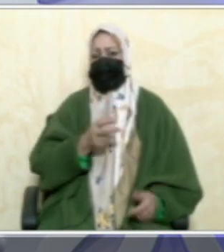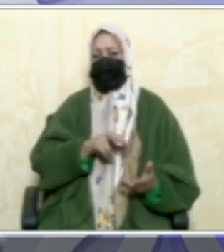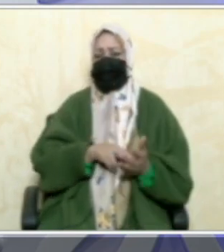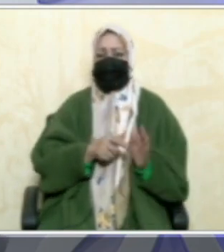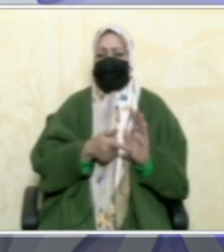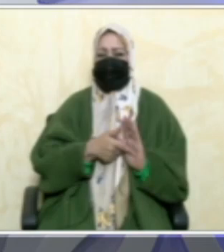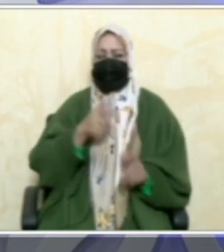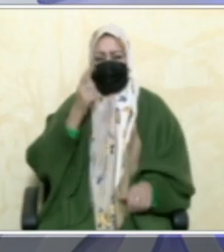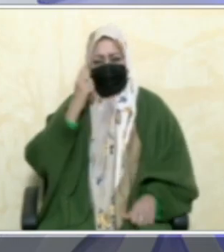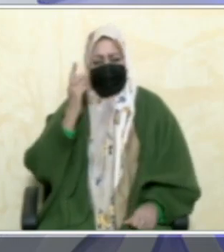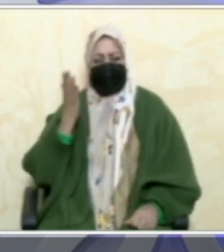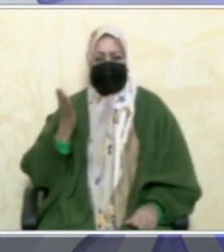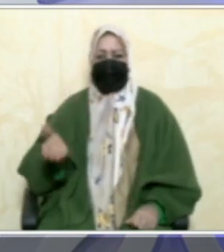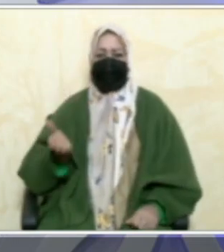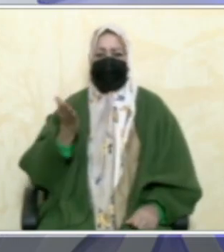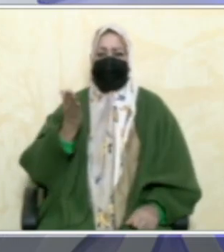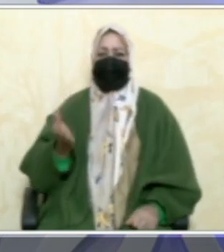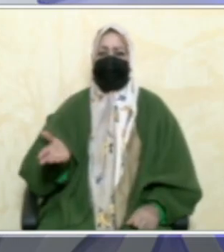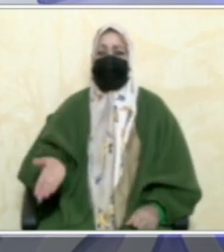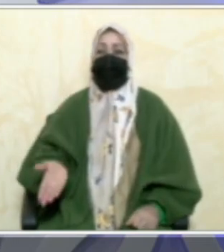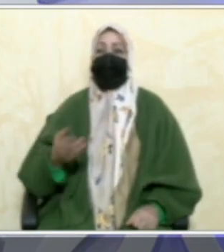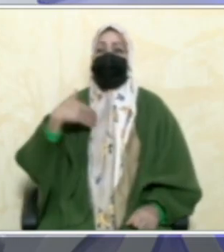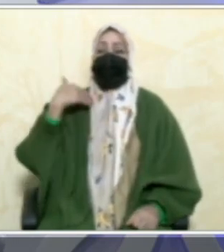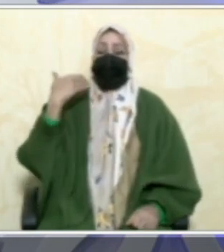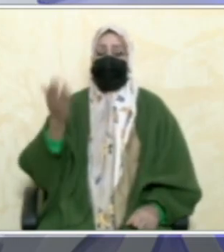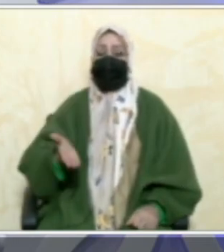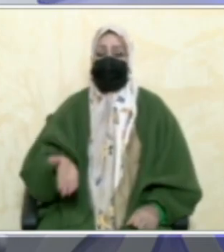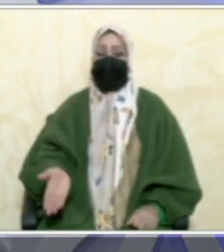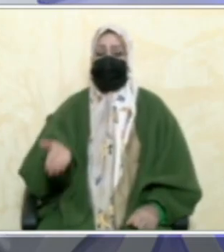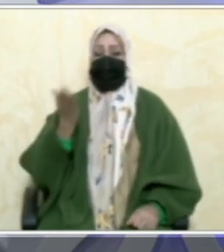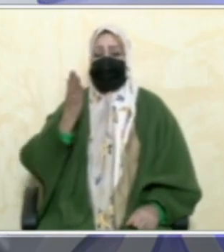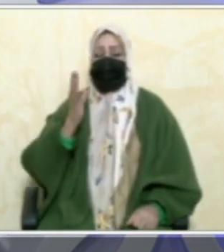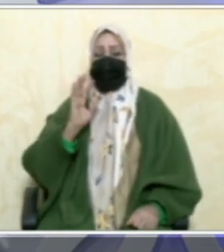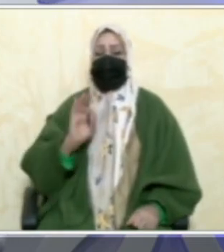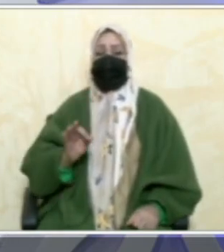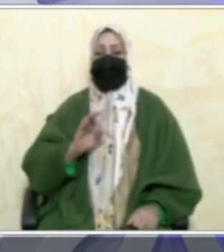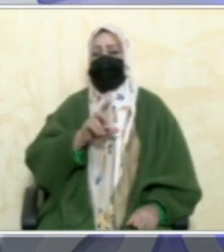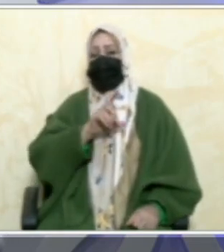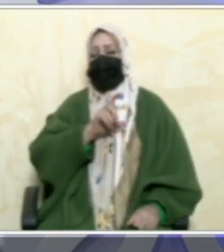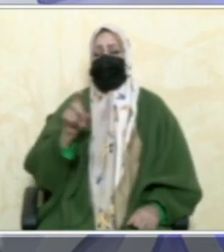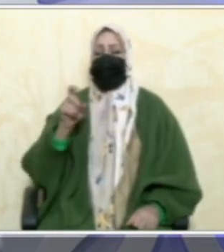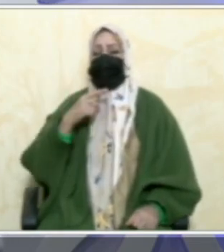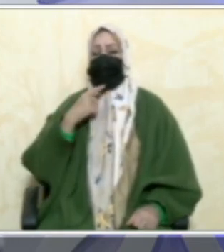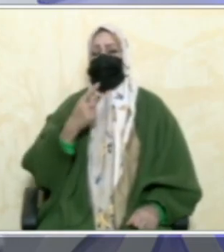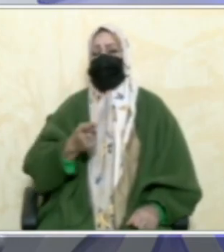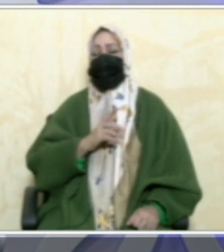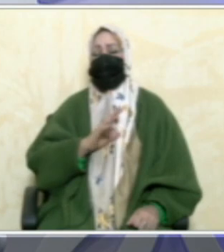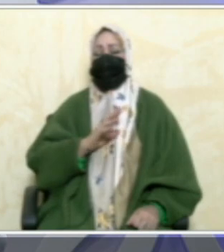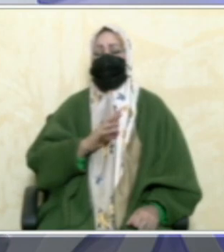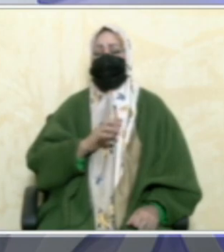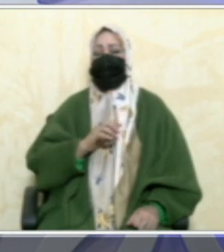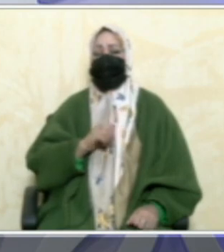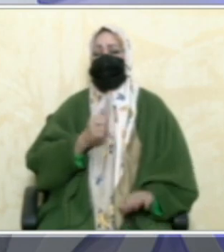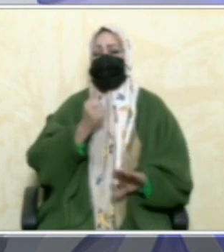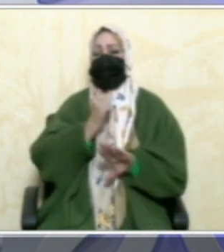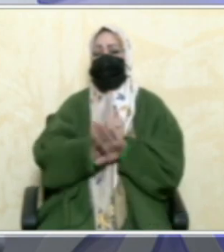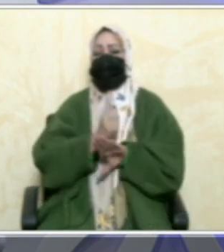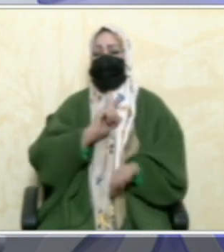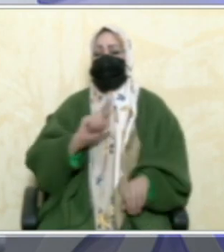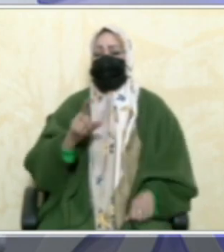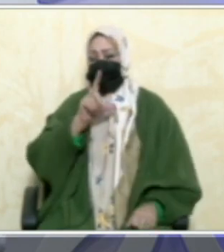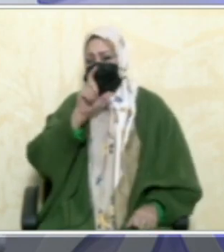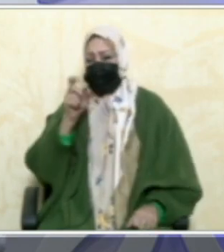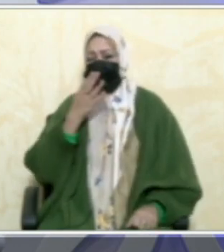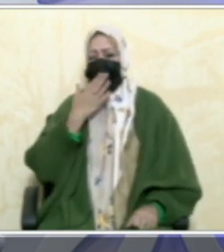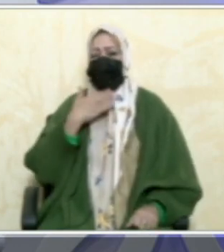العبيد متاعه بناء على إسلامهم، يقولوا لا راهو يخدعوا فيك، هم ليسوا مسلمين. فقال لهم من خدعنا